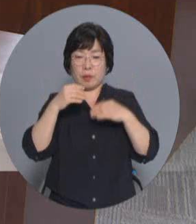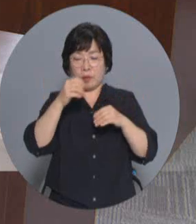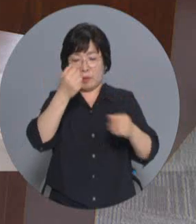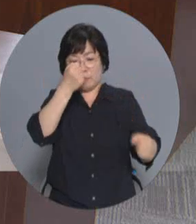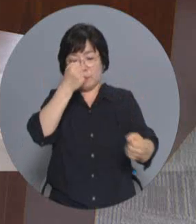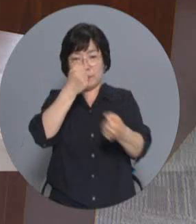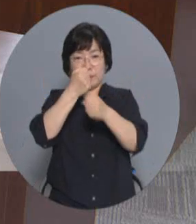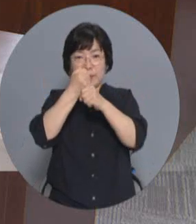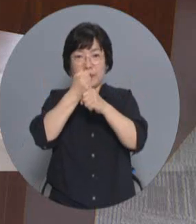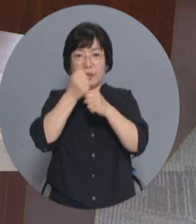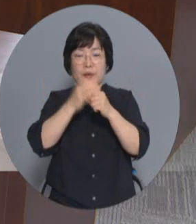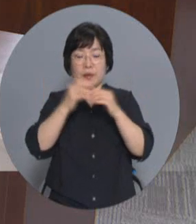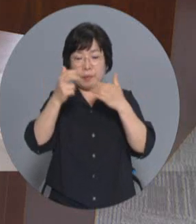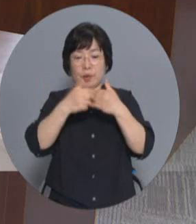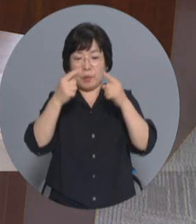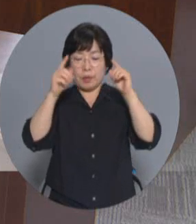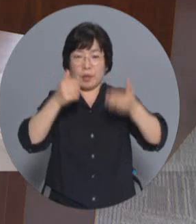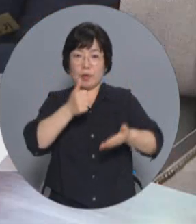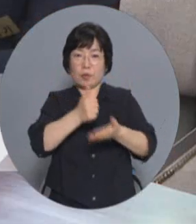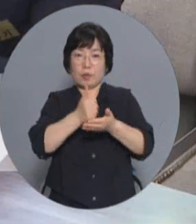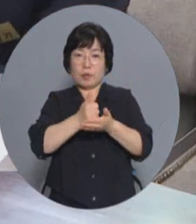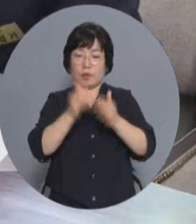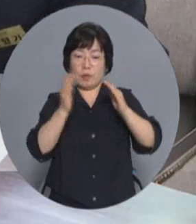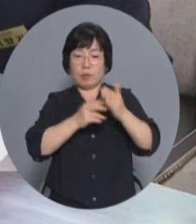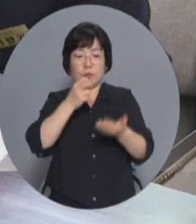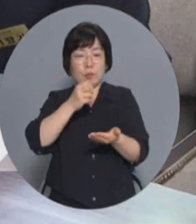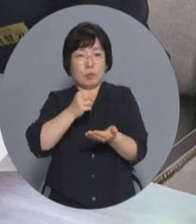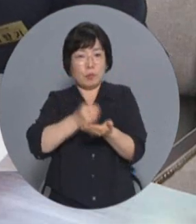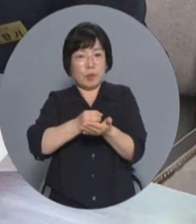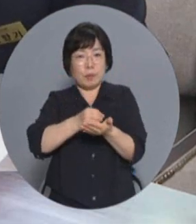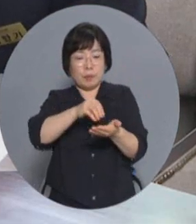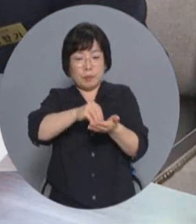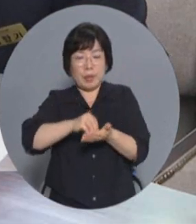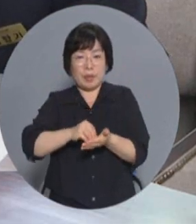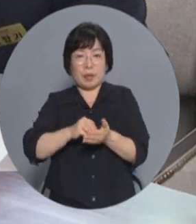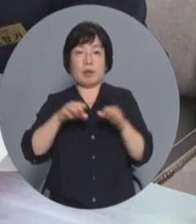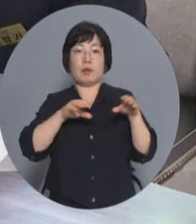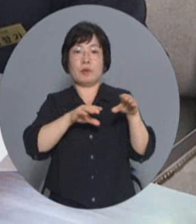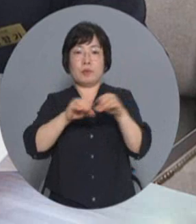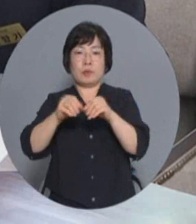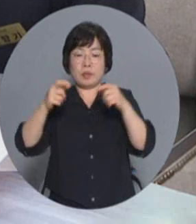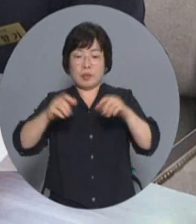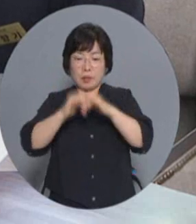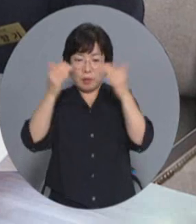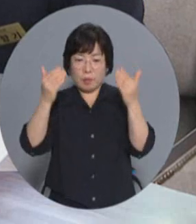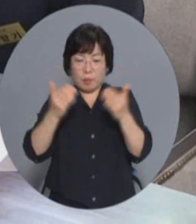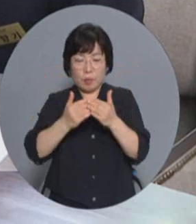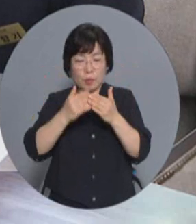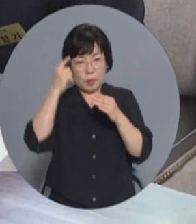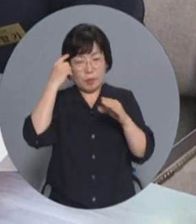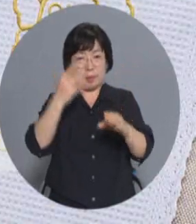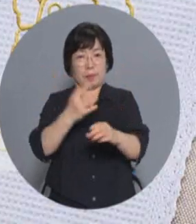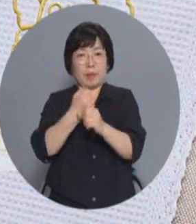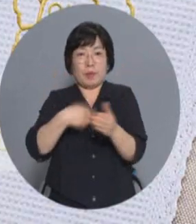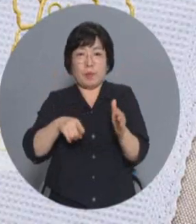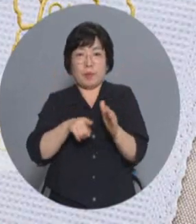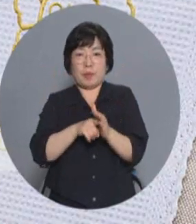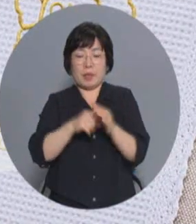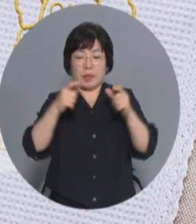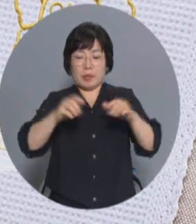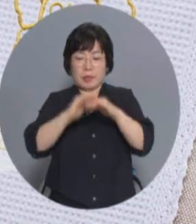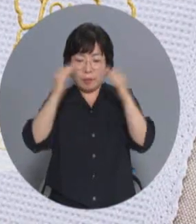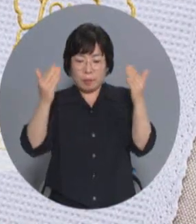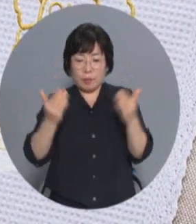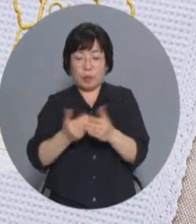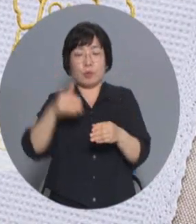추진하고 있는 국립의대 추천대학 선정 공무 절차를 중단하고 지역의 목소리를 객관적으로 판단할 수 있는 도민